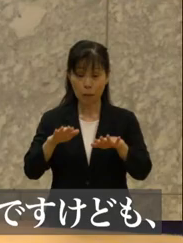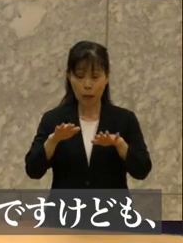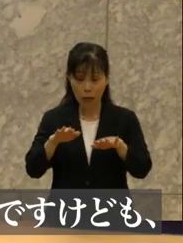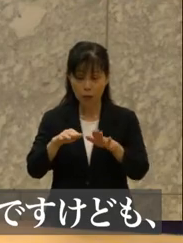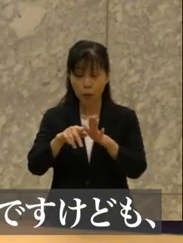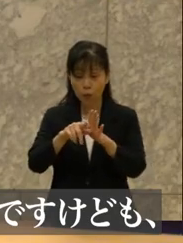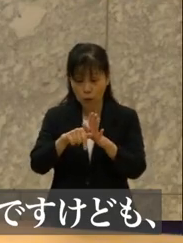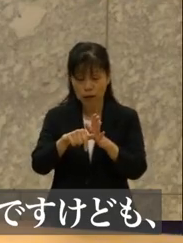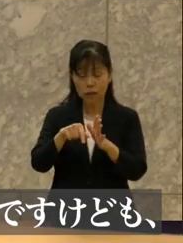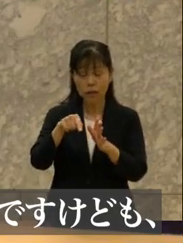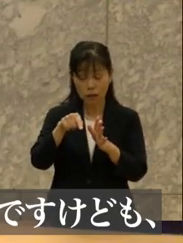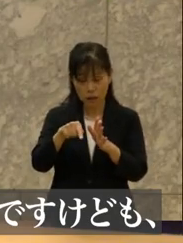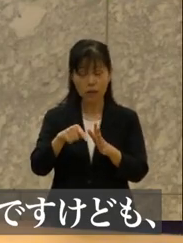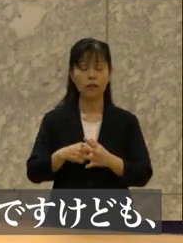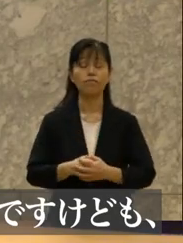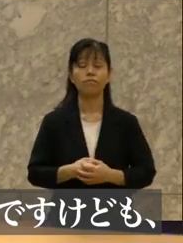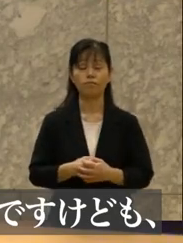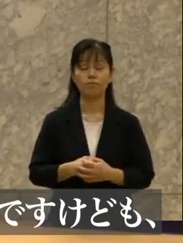を